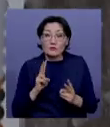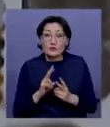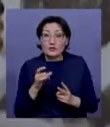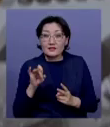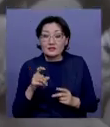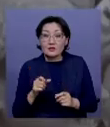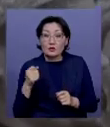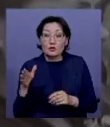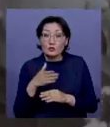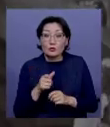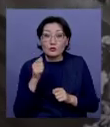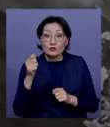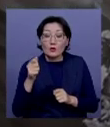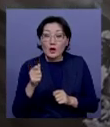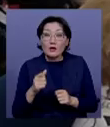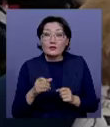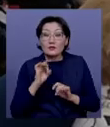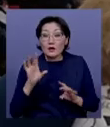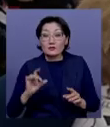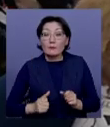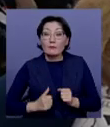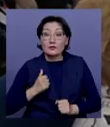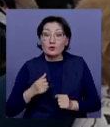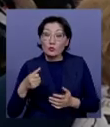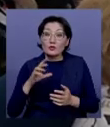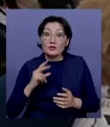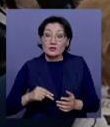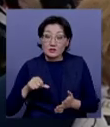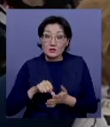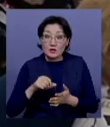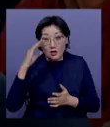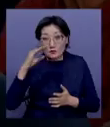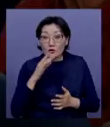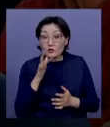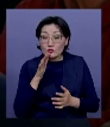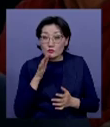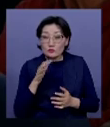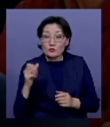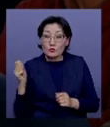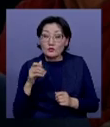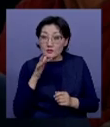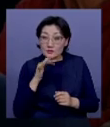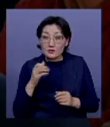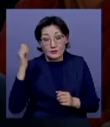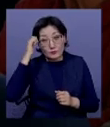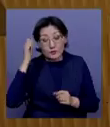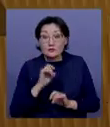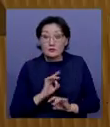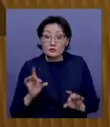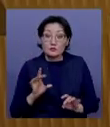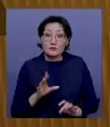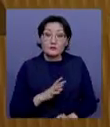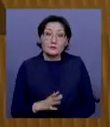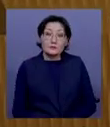ту тіккен даңқты батыр Рахымжан Қошқарбаевтың қызы қатысып, әкесінің соғыс кезіндегі естеліктерімен бөлісті.